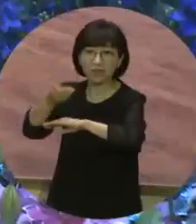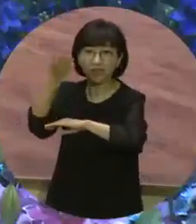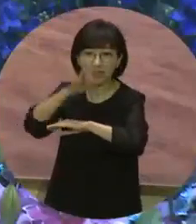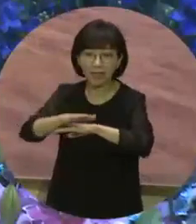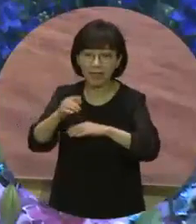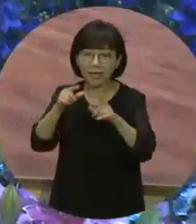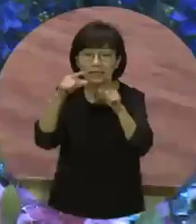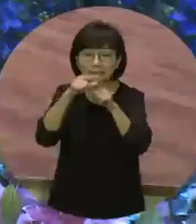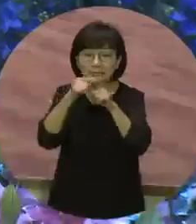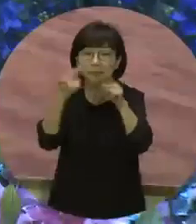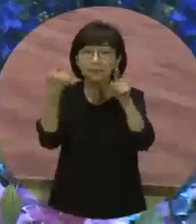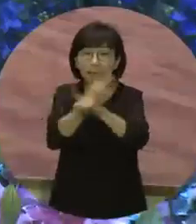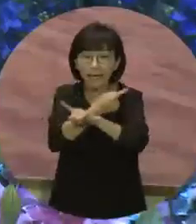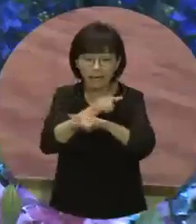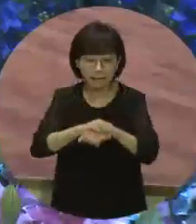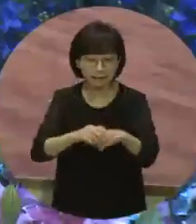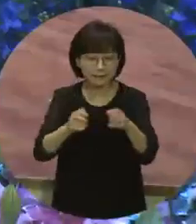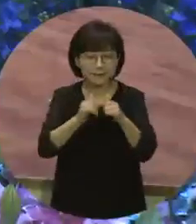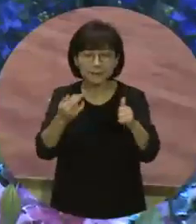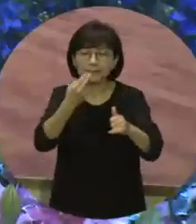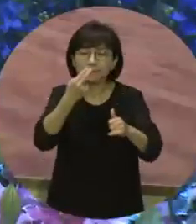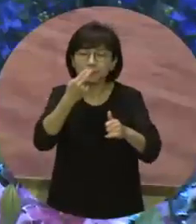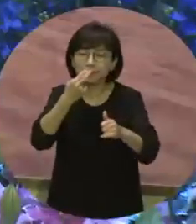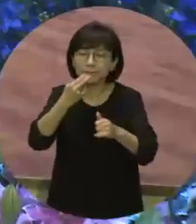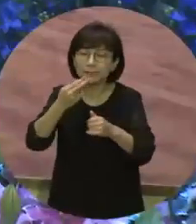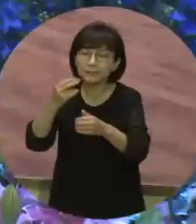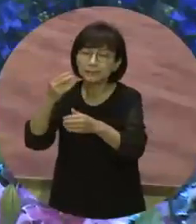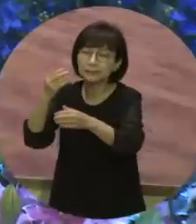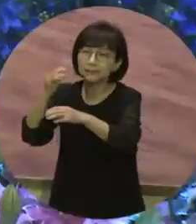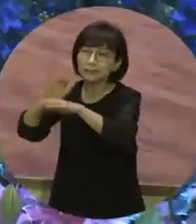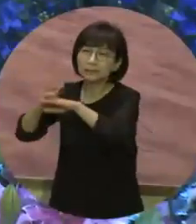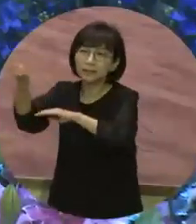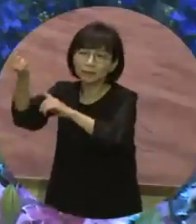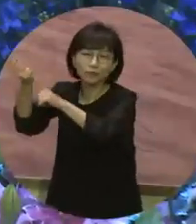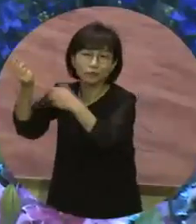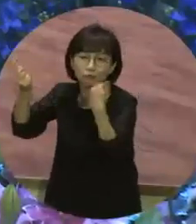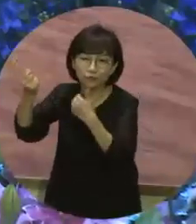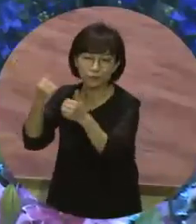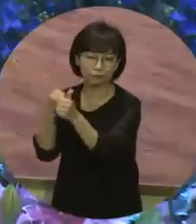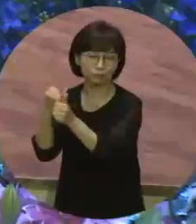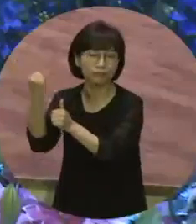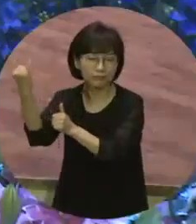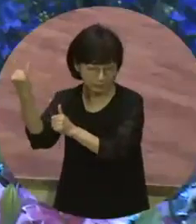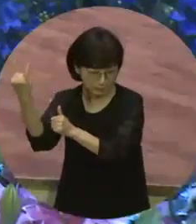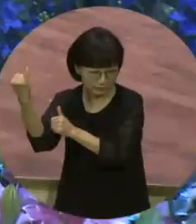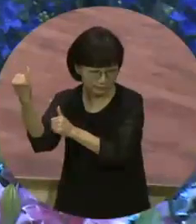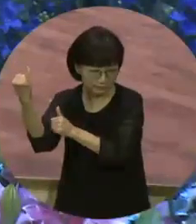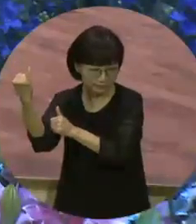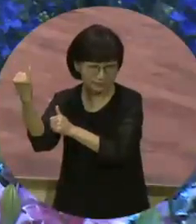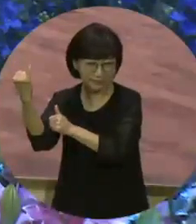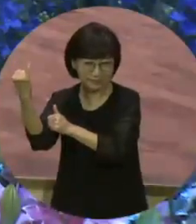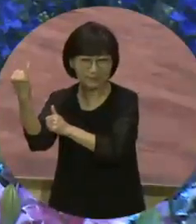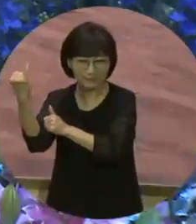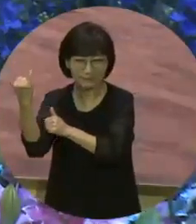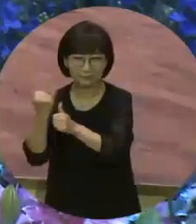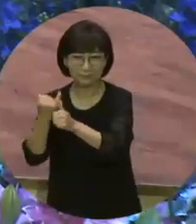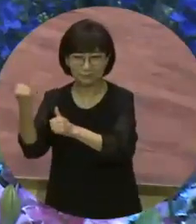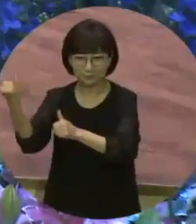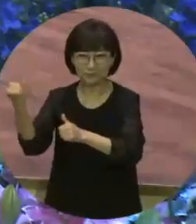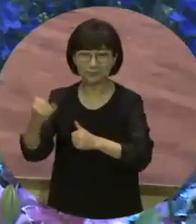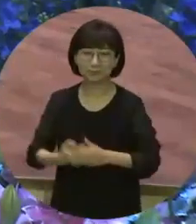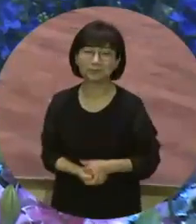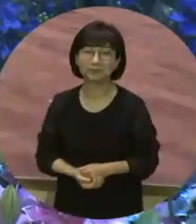말인데, 인명제처라 그러면 무슨 말인가, 남편의 운명은 아내에게 달렸다.